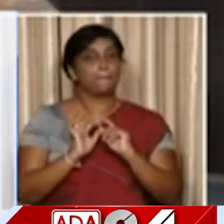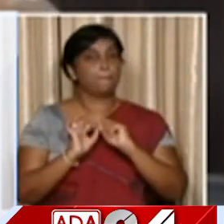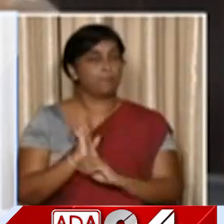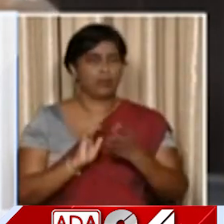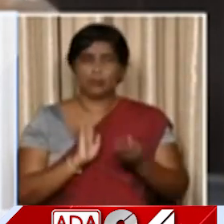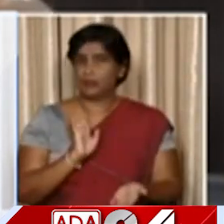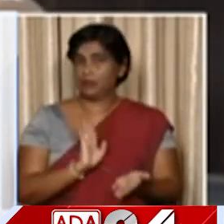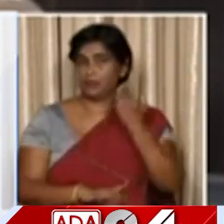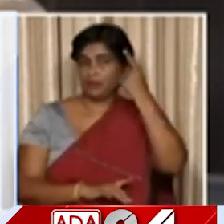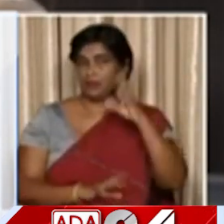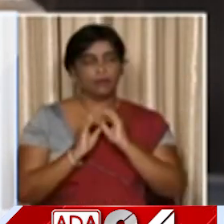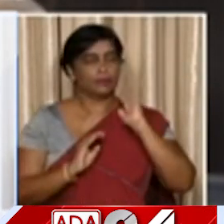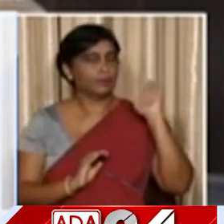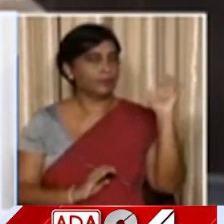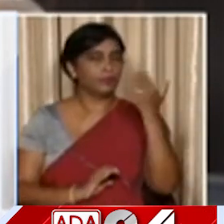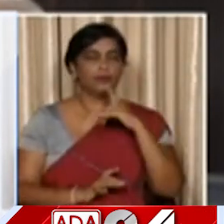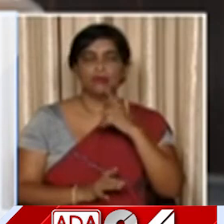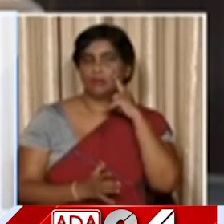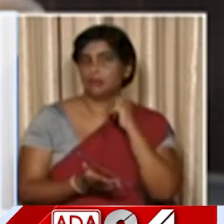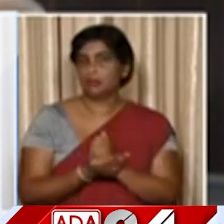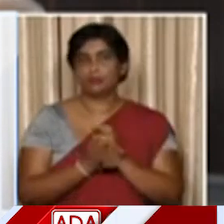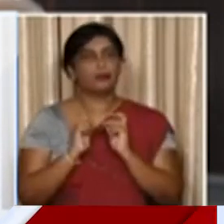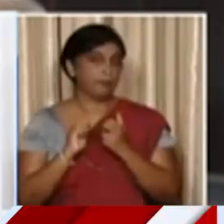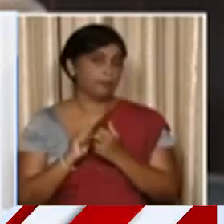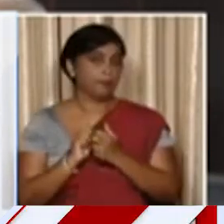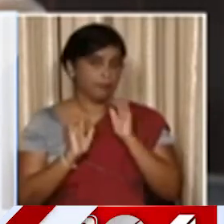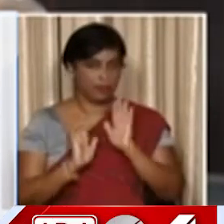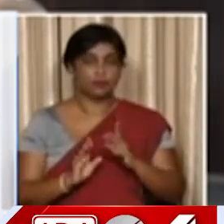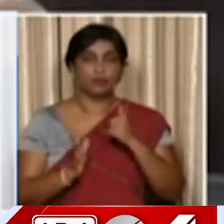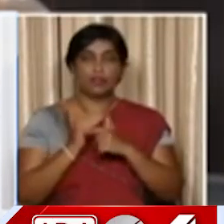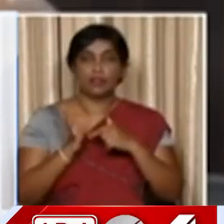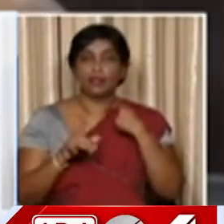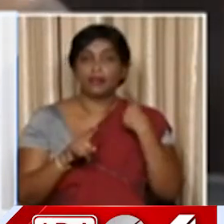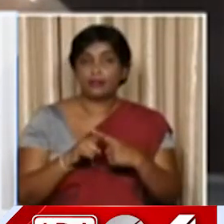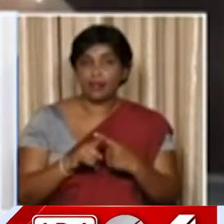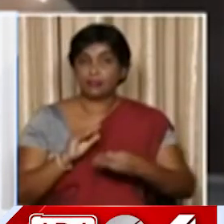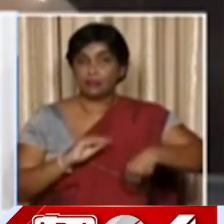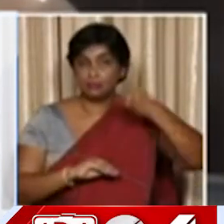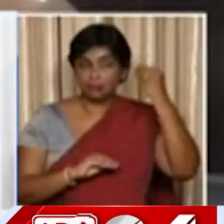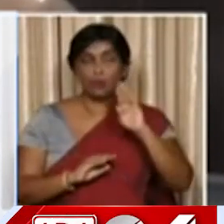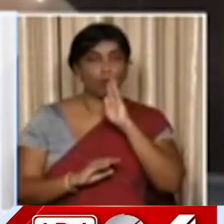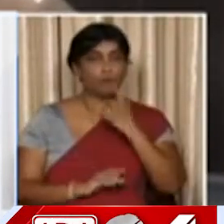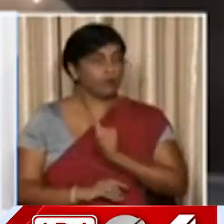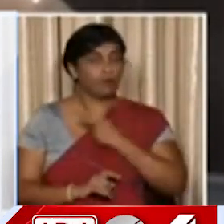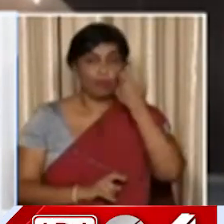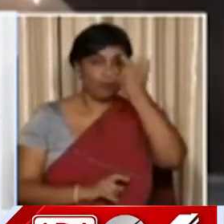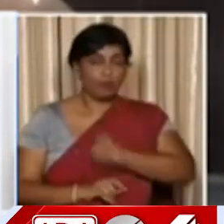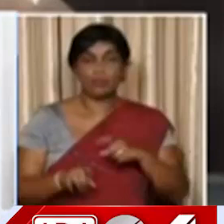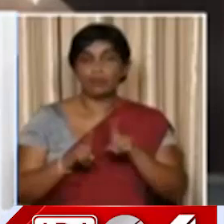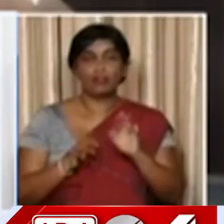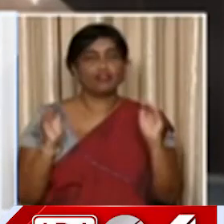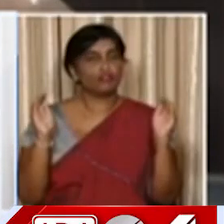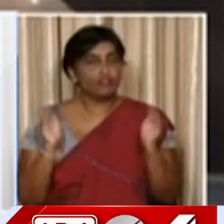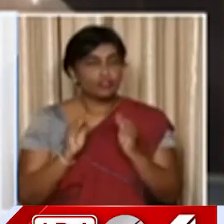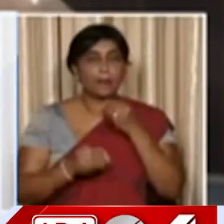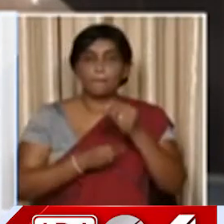ඉහළ යෑම සෑම පවුලකටම අනර්ථකාරී ලෙස බලපෑවා. බදු ඉහළ නැග්වීම නිසා තනි පුද්ගලයන් පමණක් නොව කුඩා